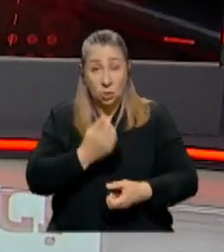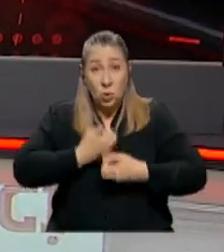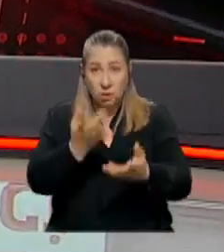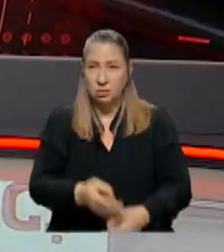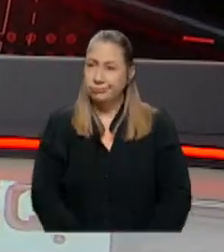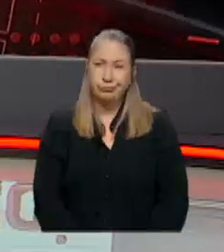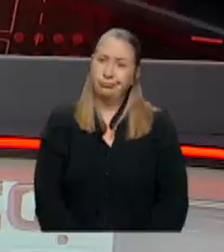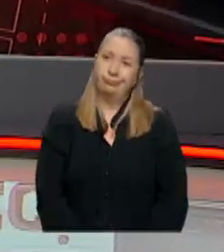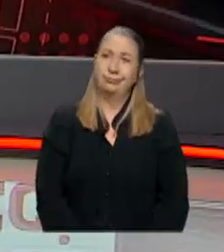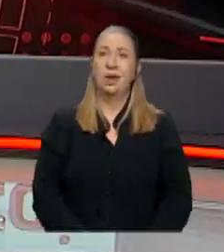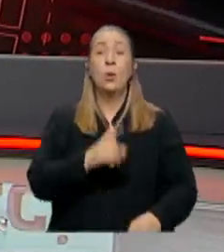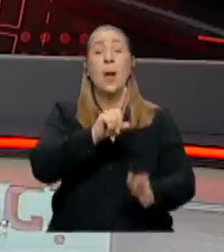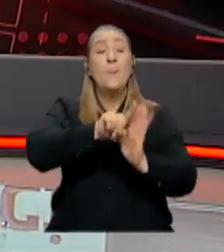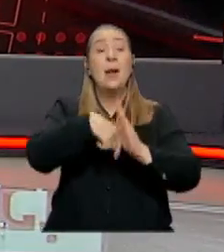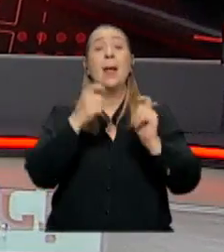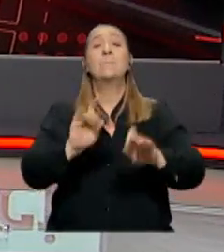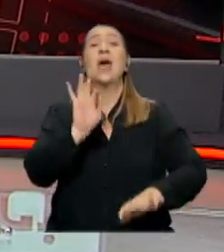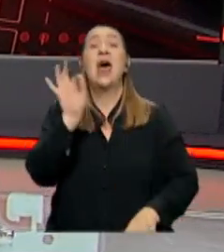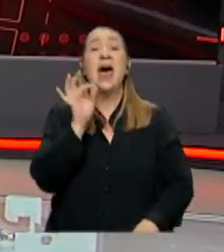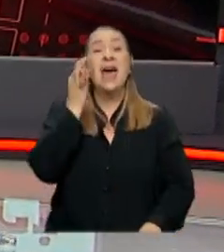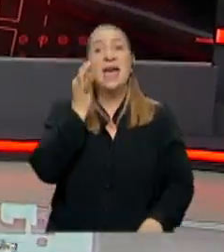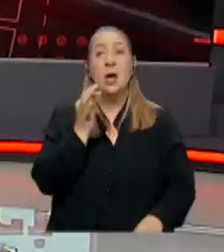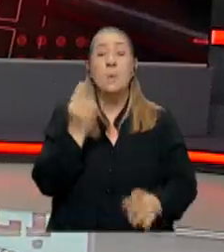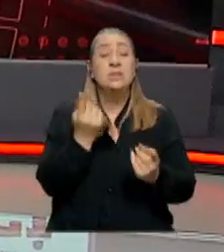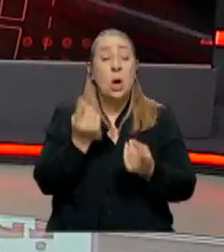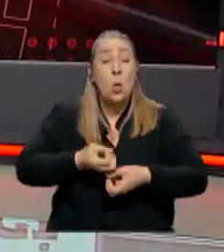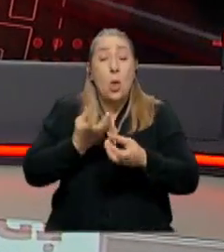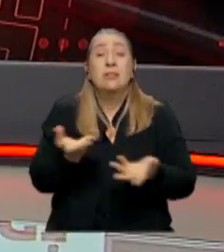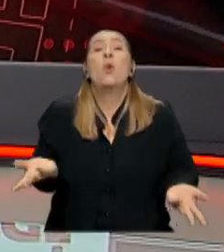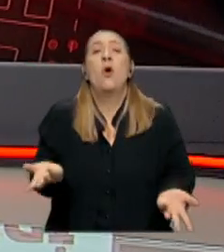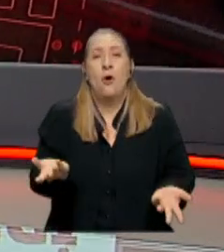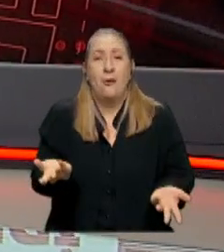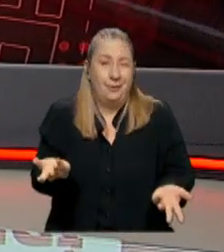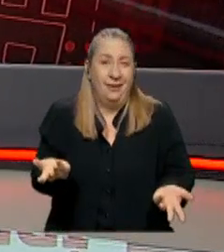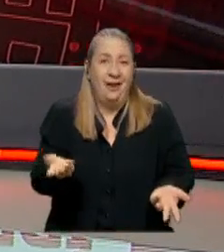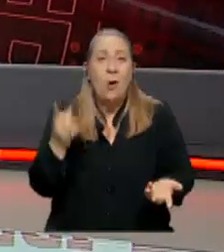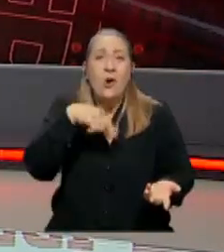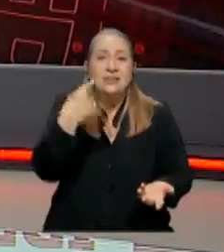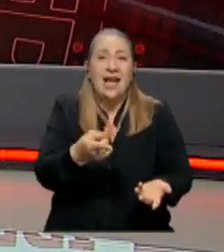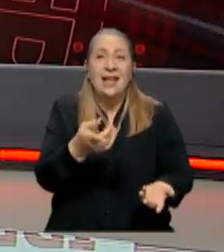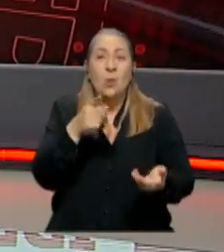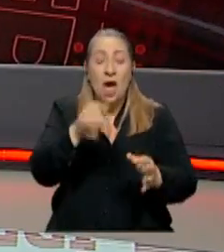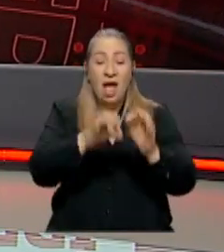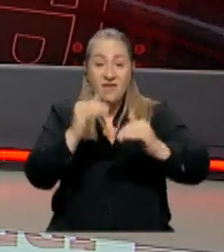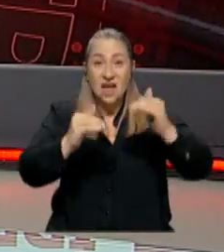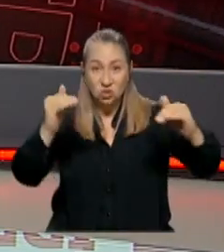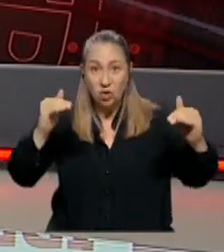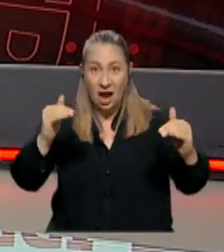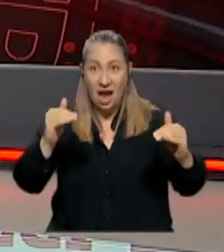mu? Hayır. Onlar bal yapmayan arılar. Onlar bir şey üretmiyor. Üretmediği için de bu